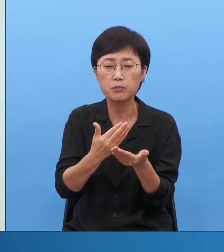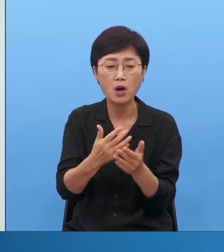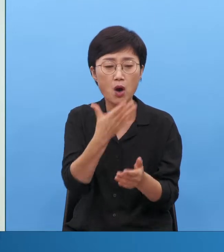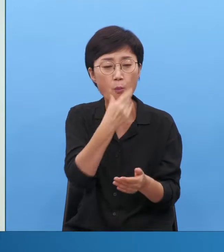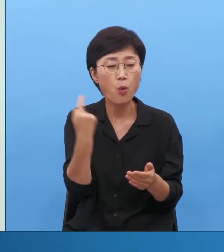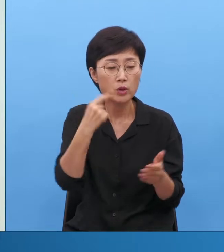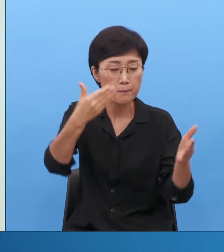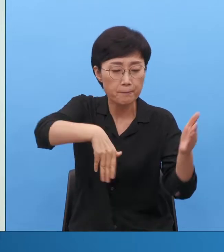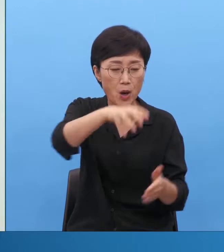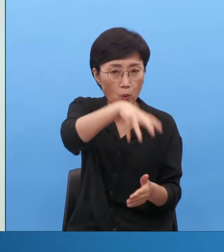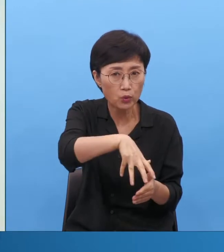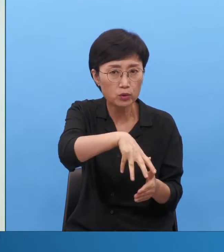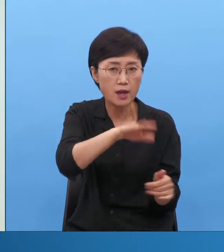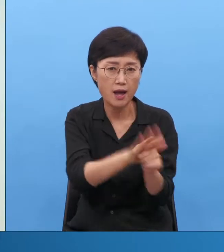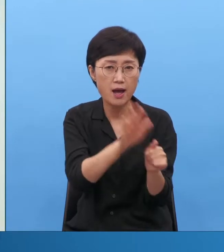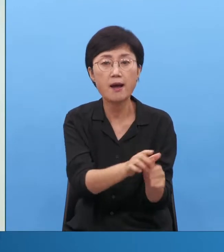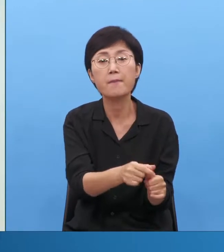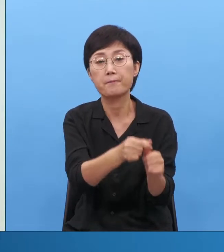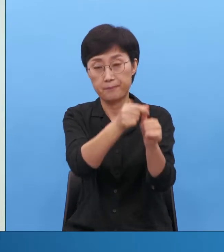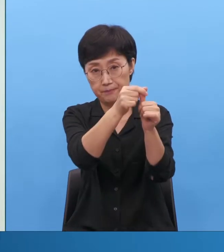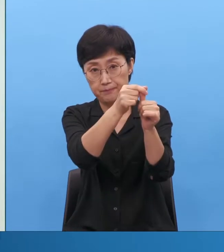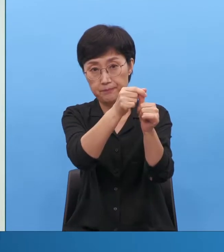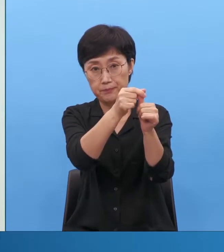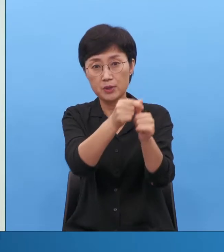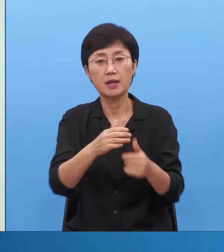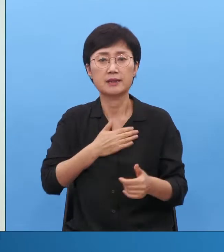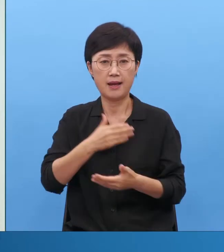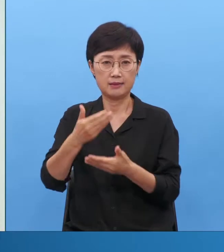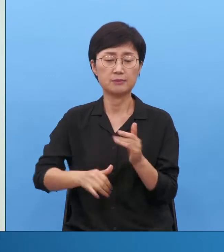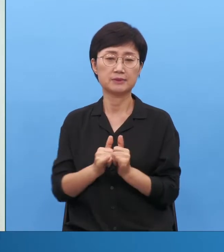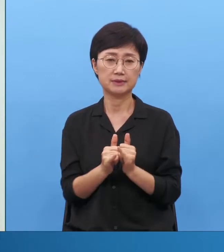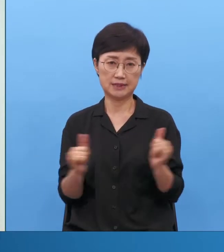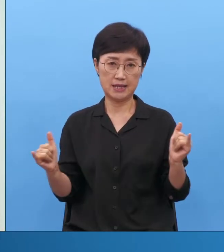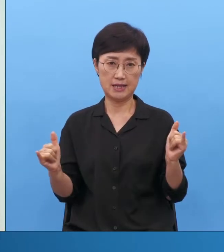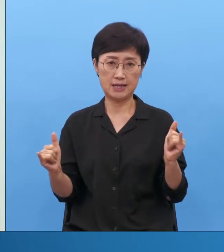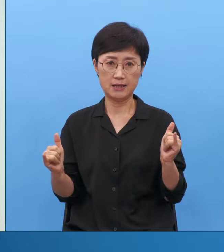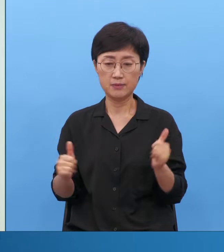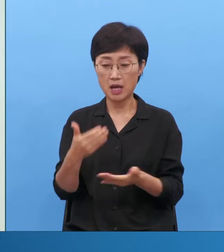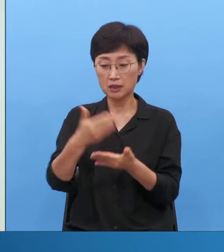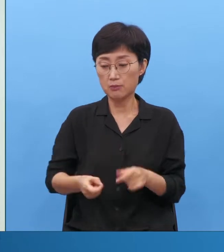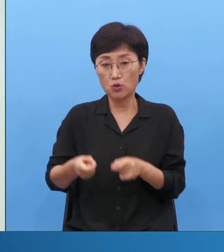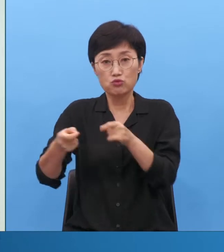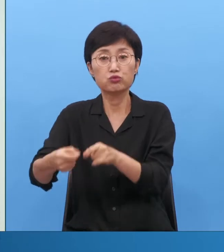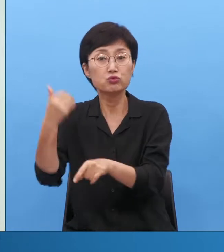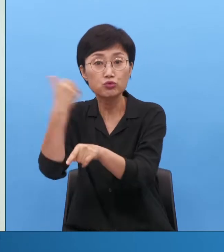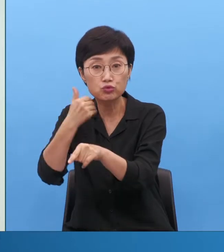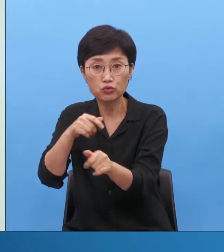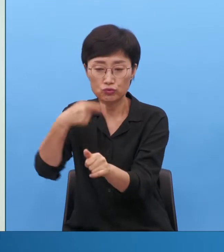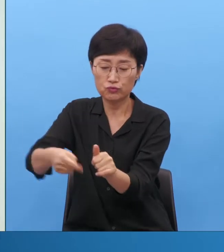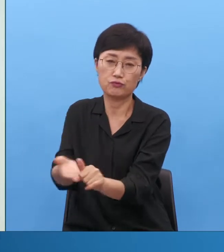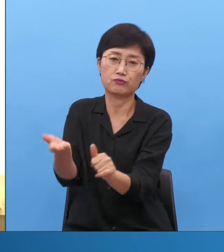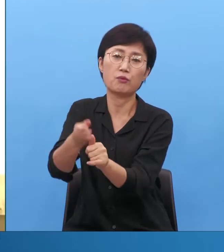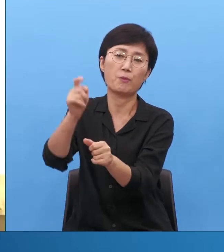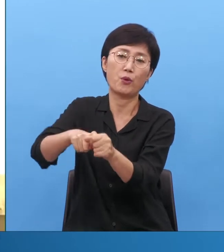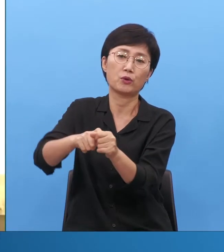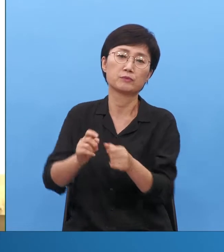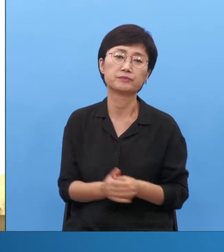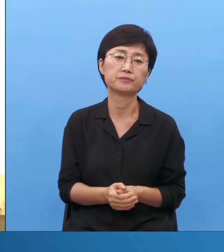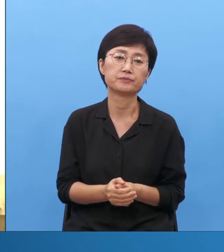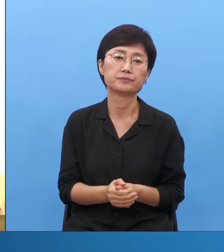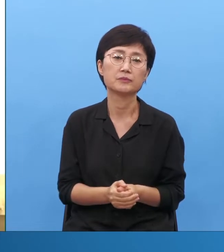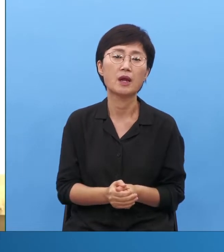ผู้ที่สามารถกอบกู้ทุ่งนาที่รกร้างว่างเปล่าได้ฝึกฝนให้เราเป็นผู้ที่หลงเหลืออยู่ที่จะหลงเหลือผู้อื่นไว้